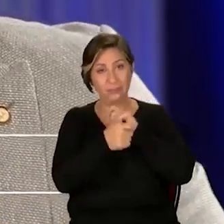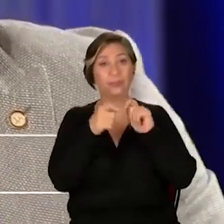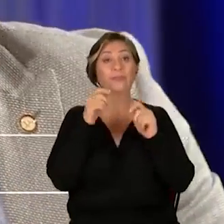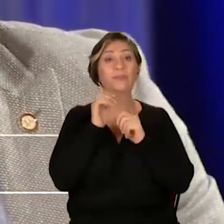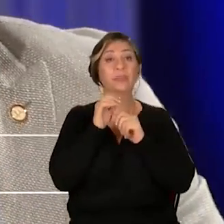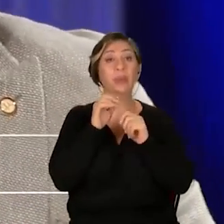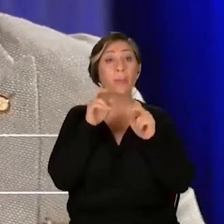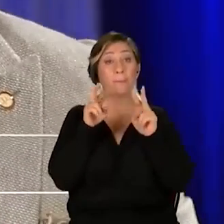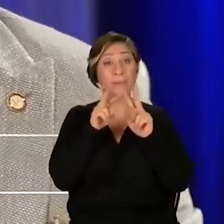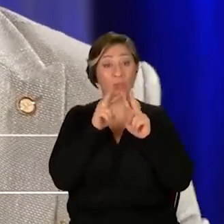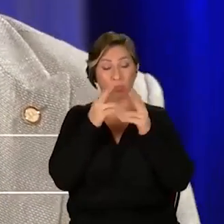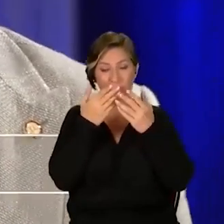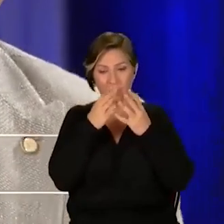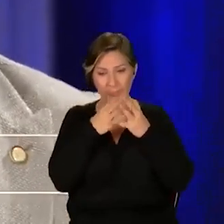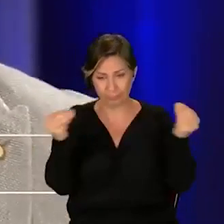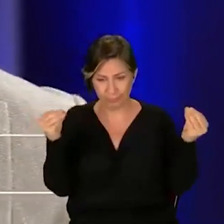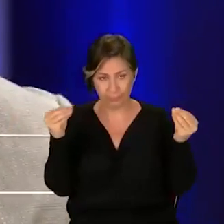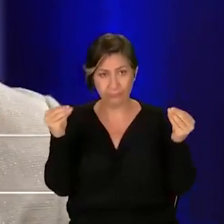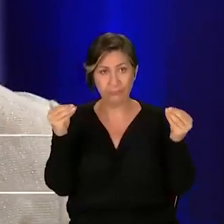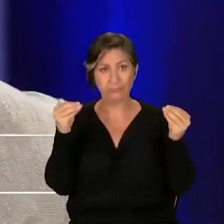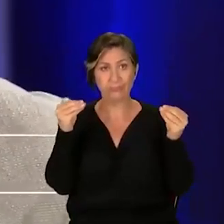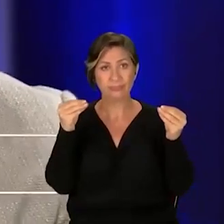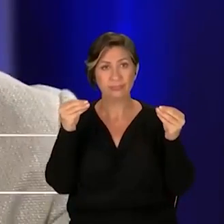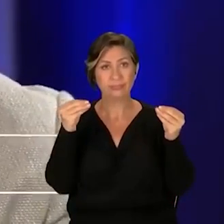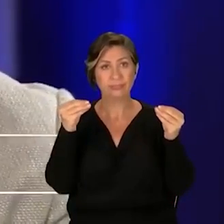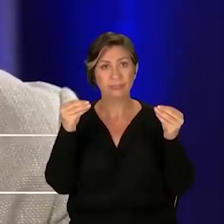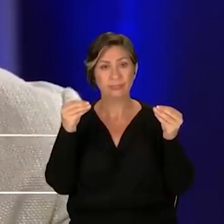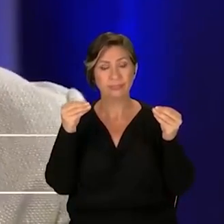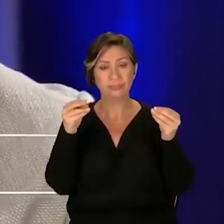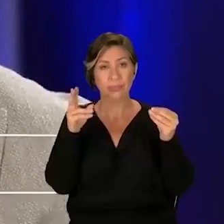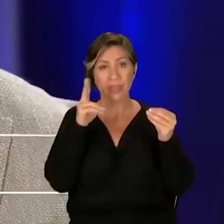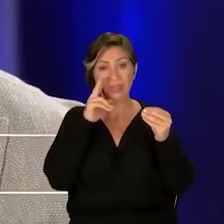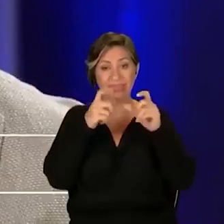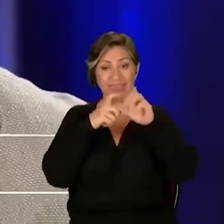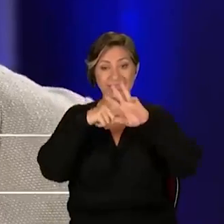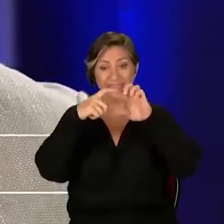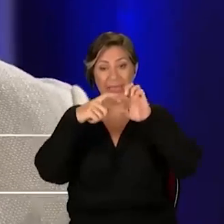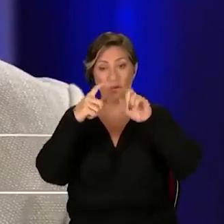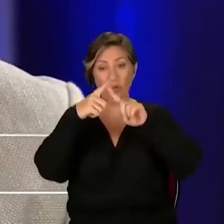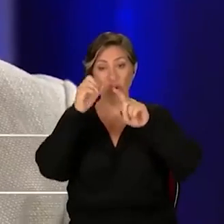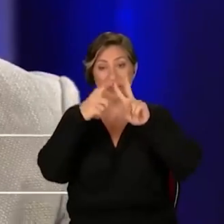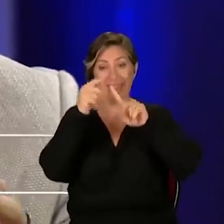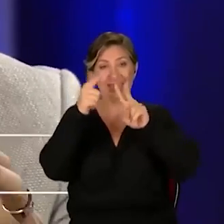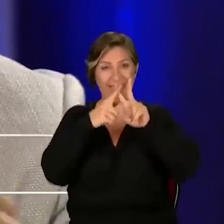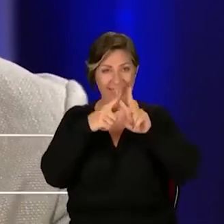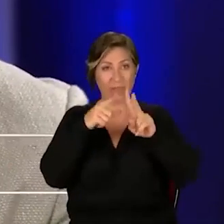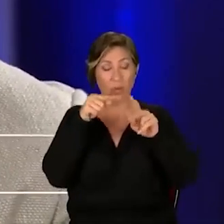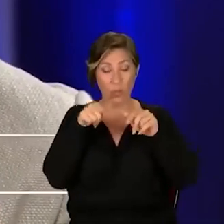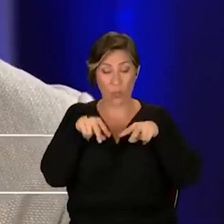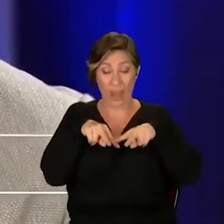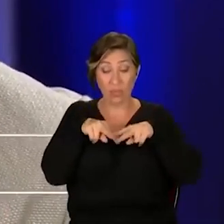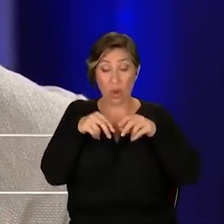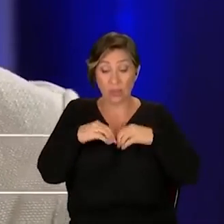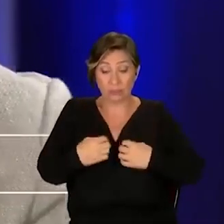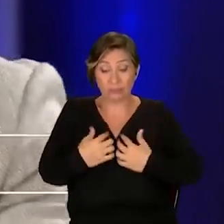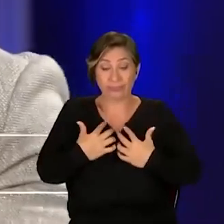Şimdi melatonin de yıkılıp şey yaptığı en son oluştuğu ürün serotonindir. Şimdi bu hastalarda melatonin